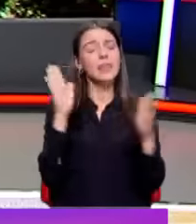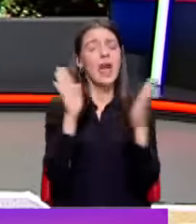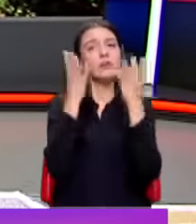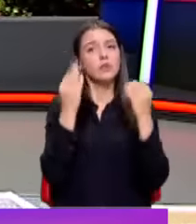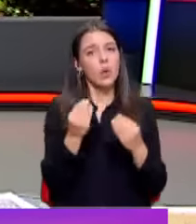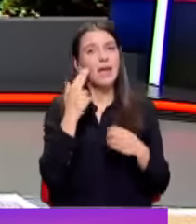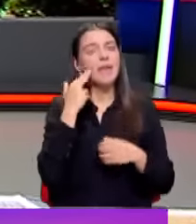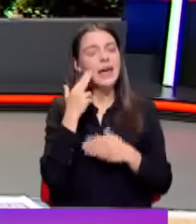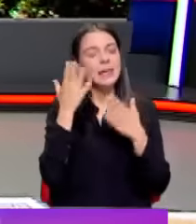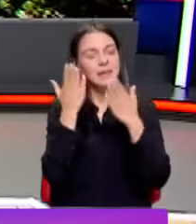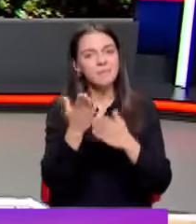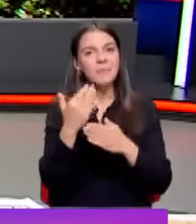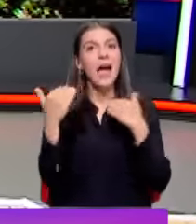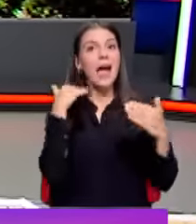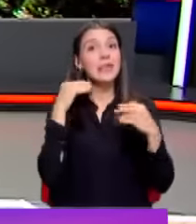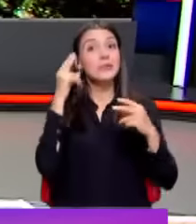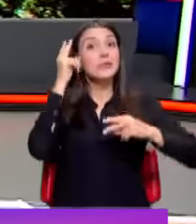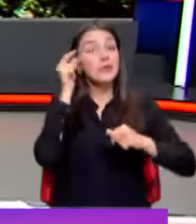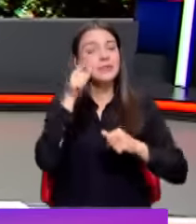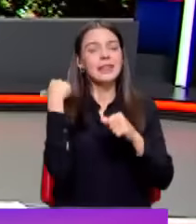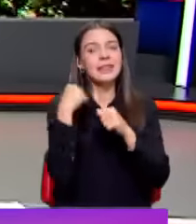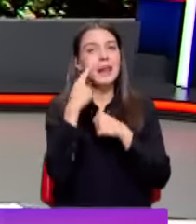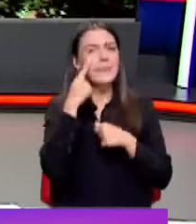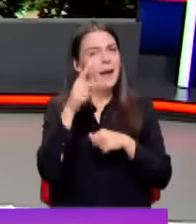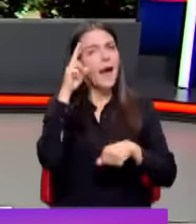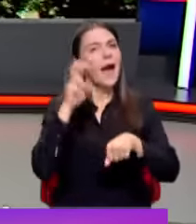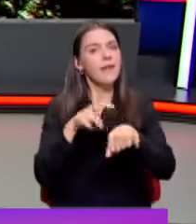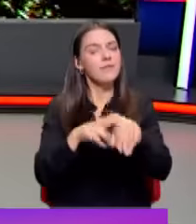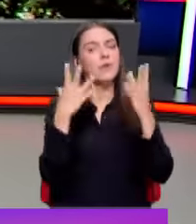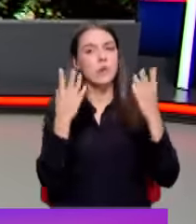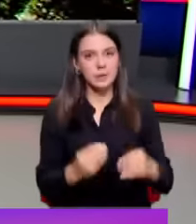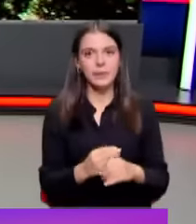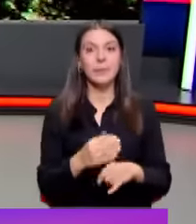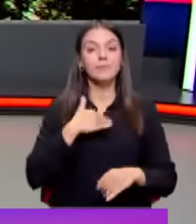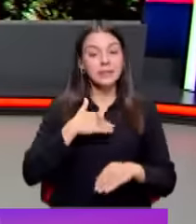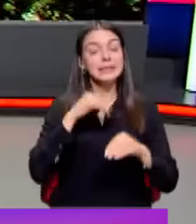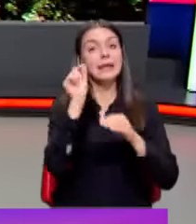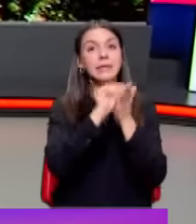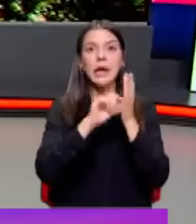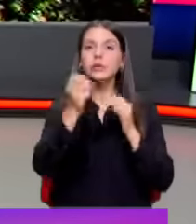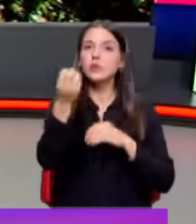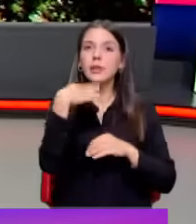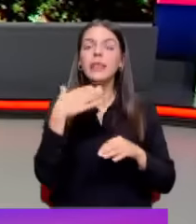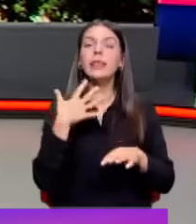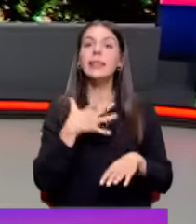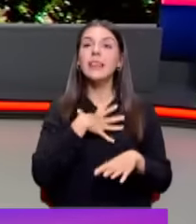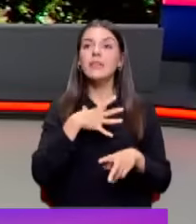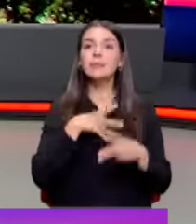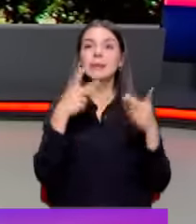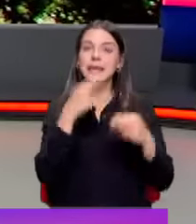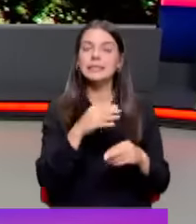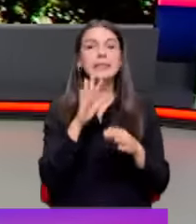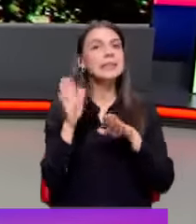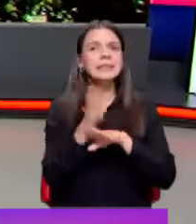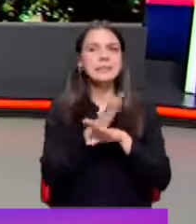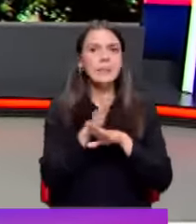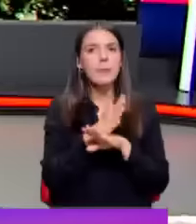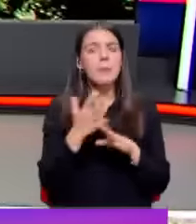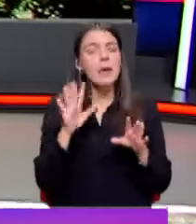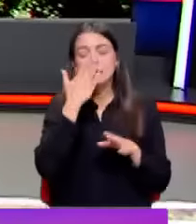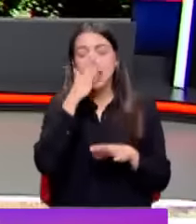oluyor efendim. Adresi unutursanız oradan tekrar bakıp hatırlayabilirsiniz. Bize yazın, gönderin. Nefesimiz kesildi dememizin sebebi